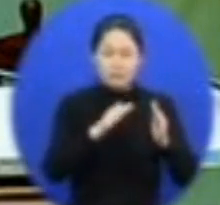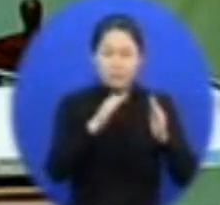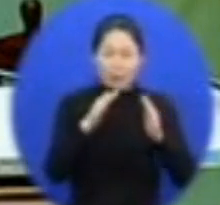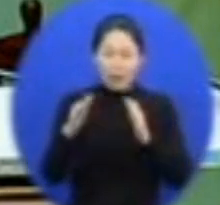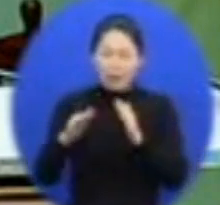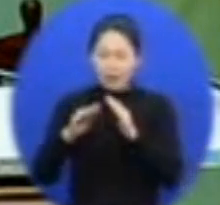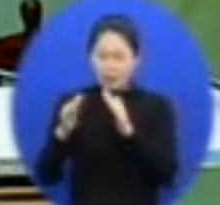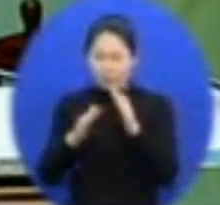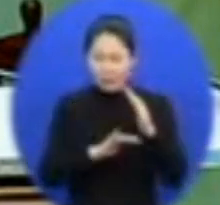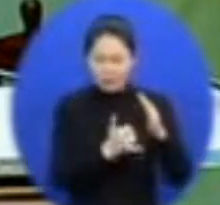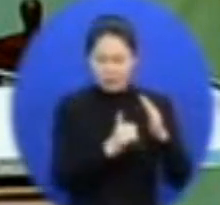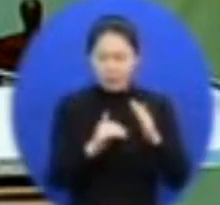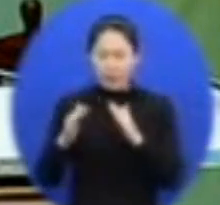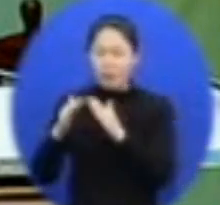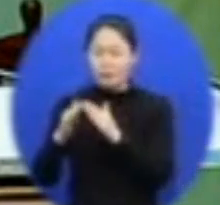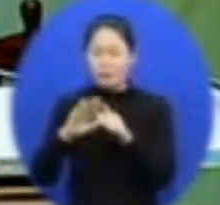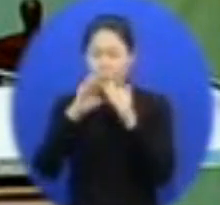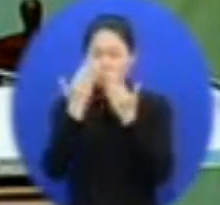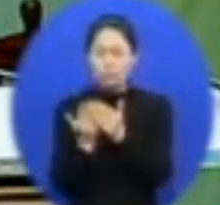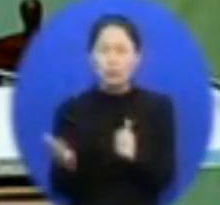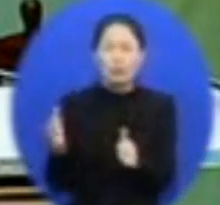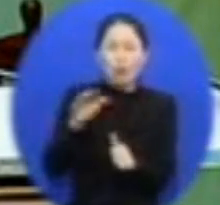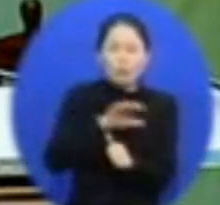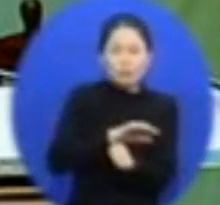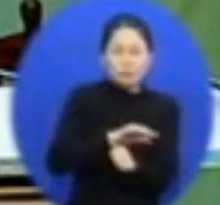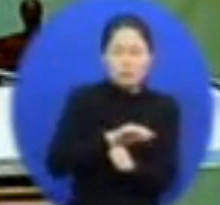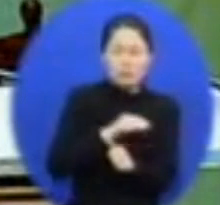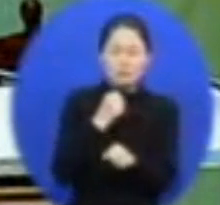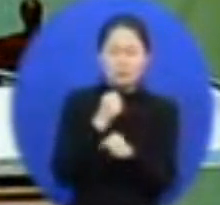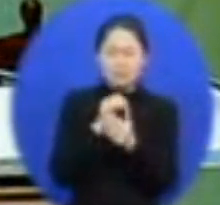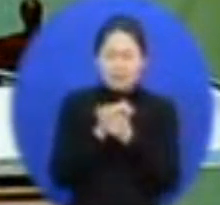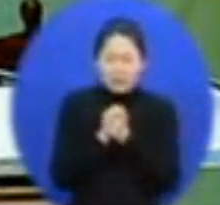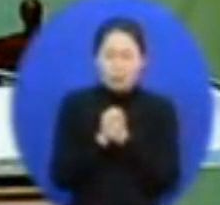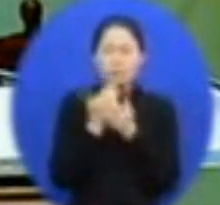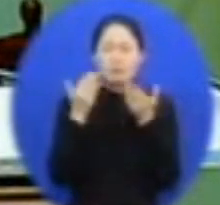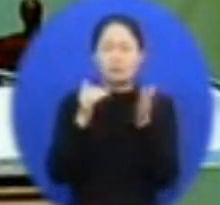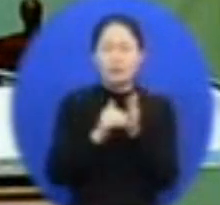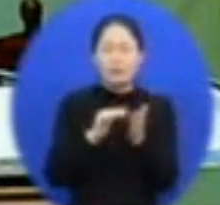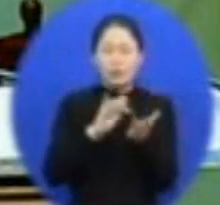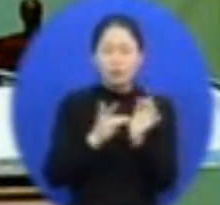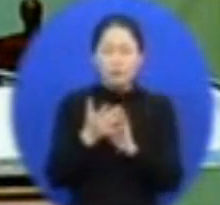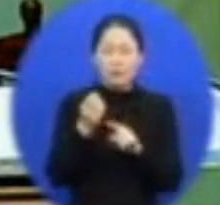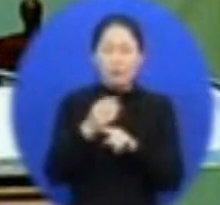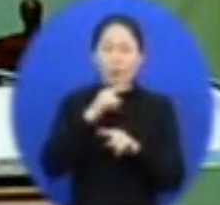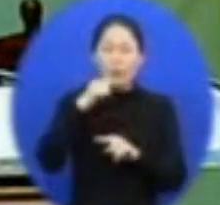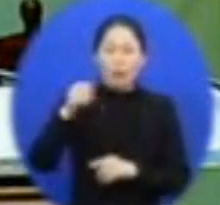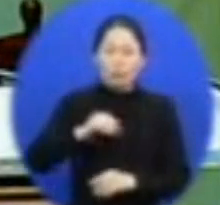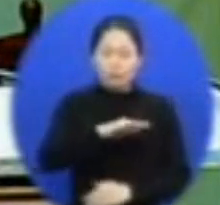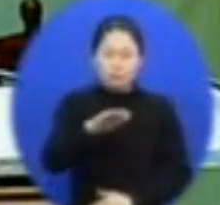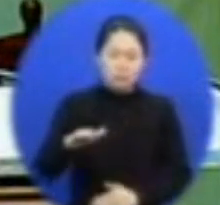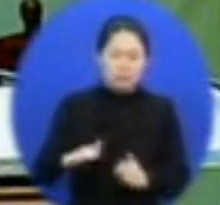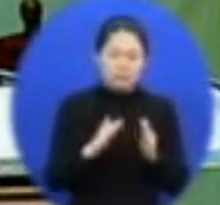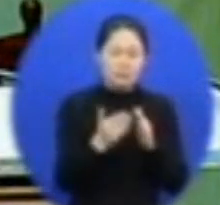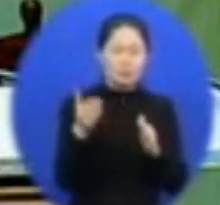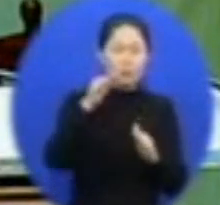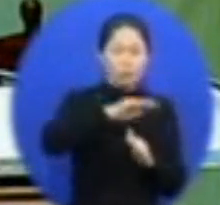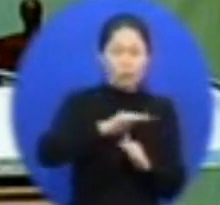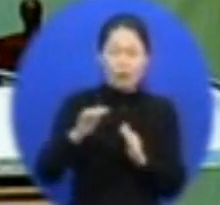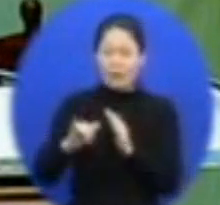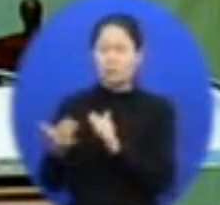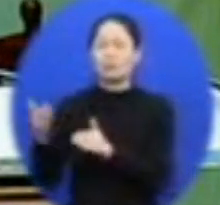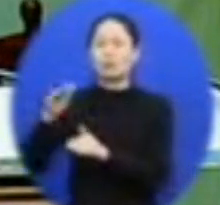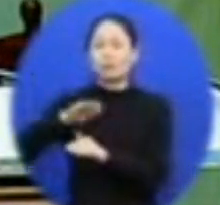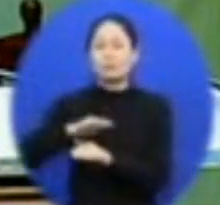거예요 예수님의 보혈로 우리집을 덥습니다 예수님의 보혈로 우리 가족들을 다 덥습니다